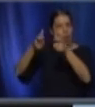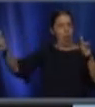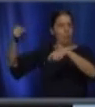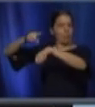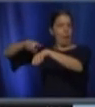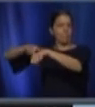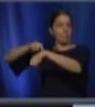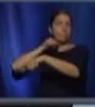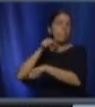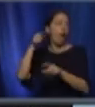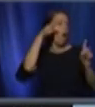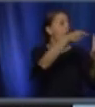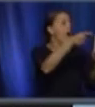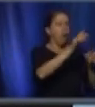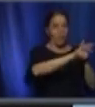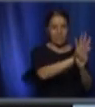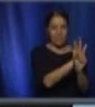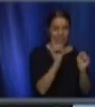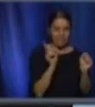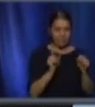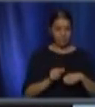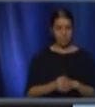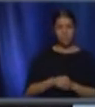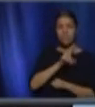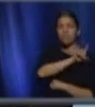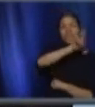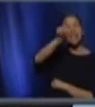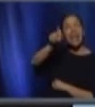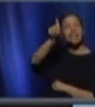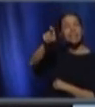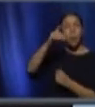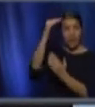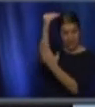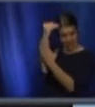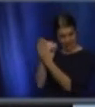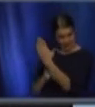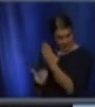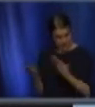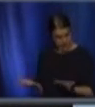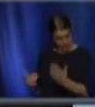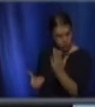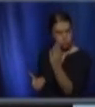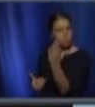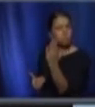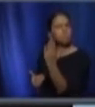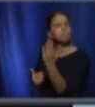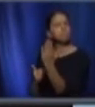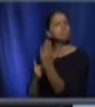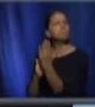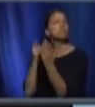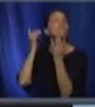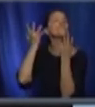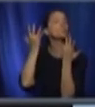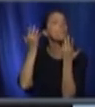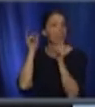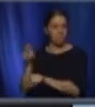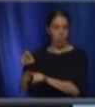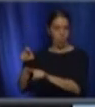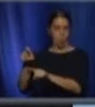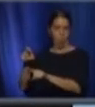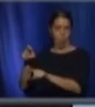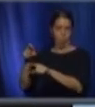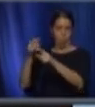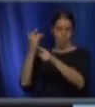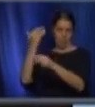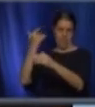rattraper? Là, pour... Bien, je l'ai donné la semaine dernière, faites bien. On fait à peu près 450 000 chirurgies par